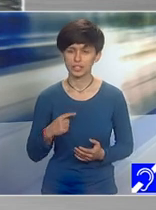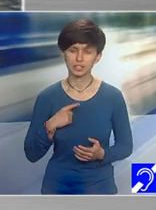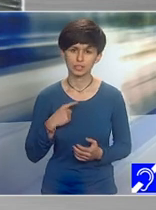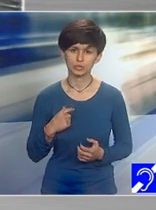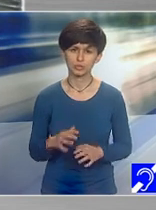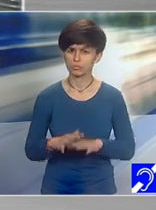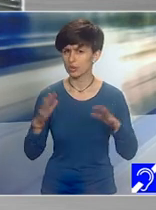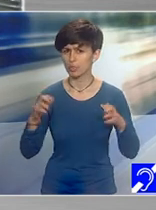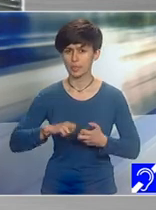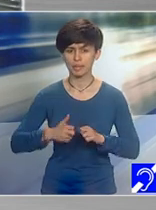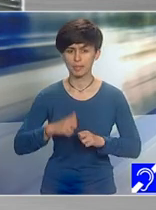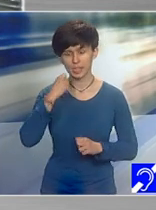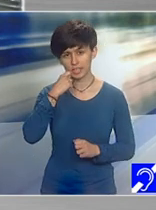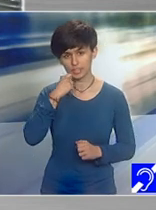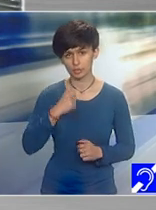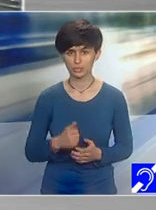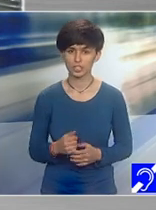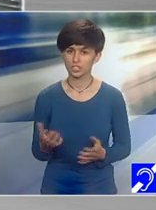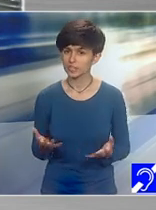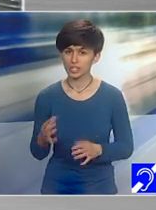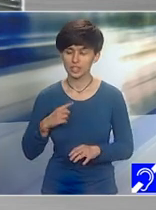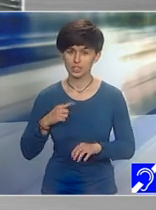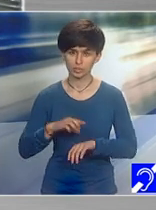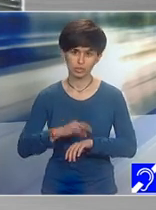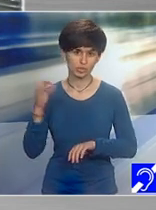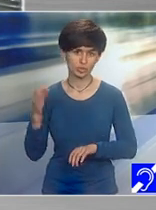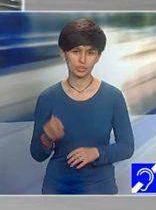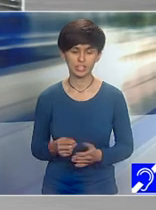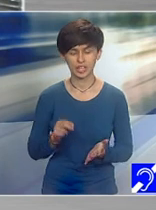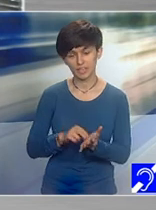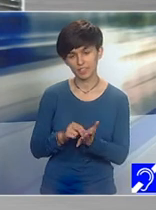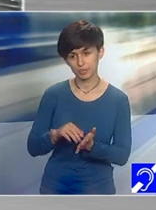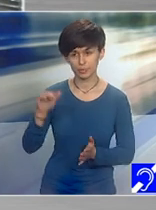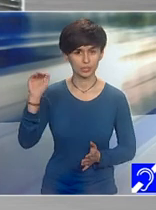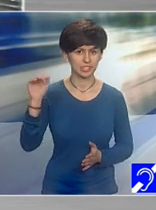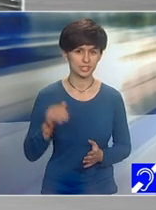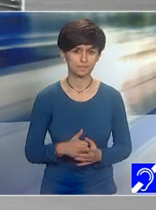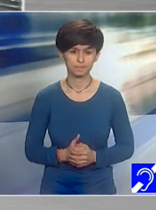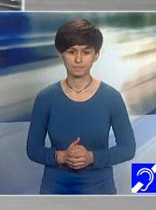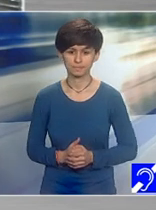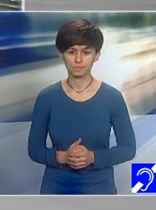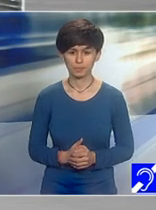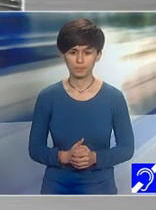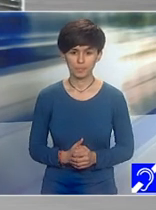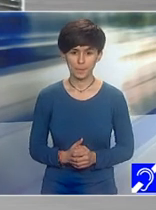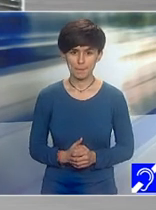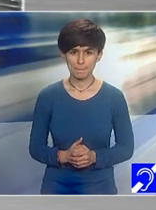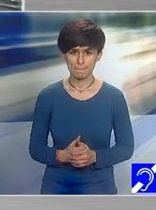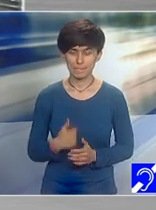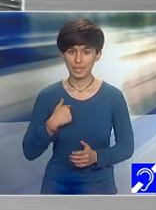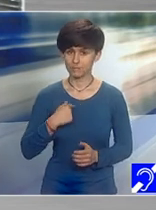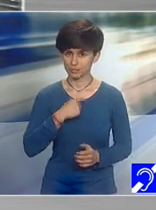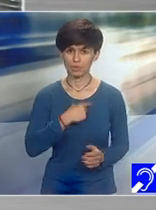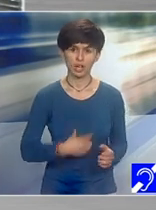mai arzătoare probleme ale Clujului și mai ales soluțiile pe care presupun că vi le propuneți și în proiectul cu care veniți în fața alegătorilor? Din punctul meu de vedere, ca